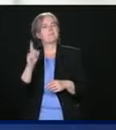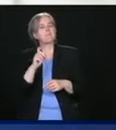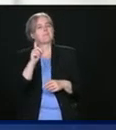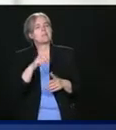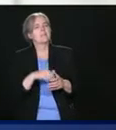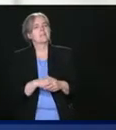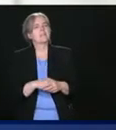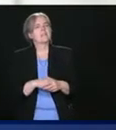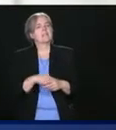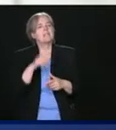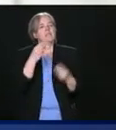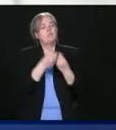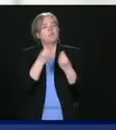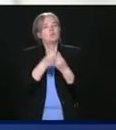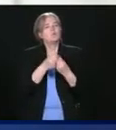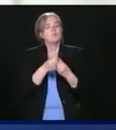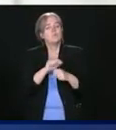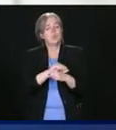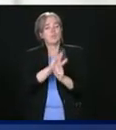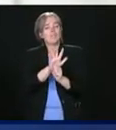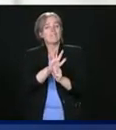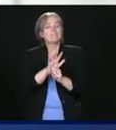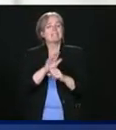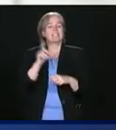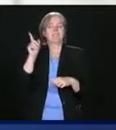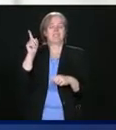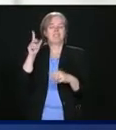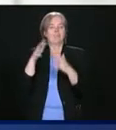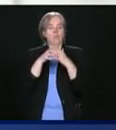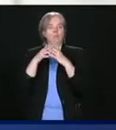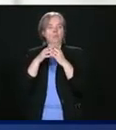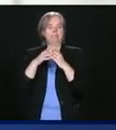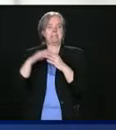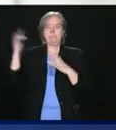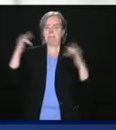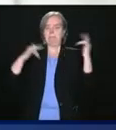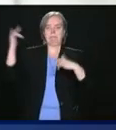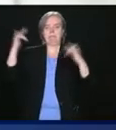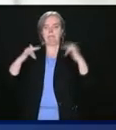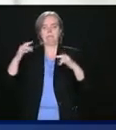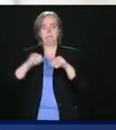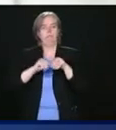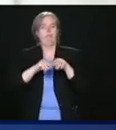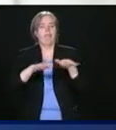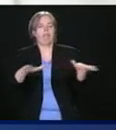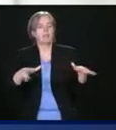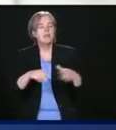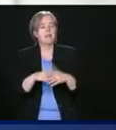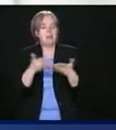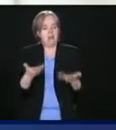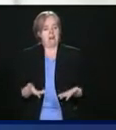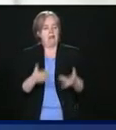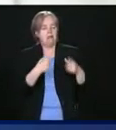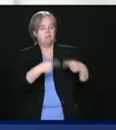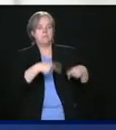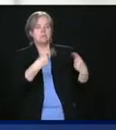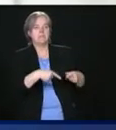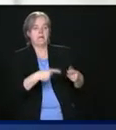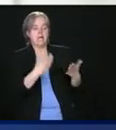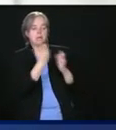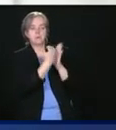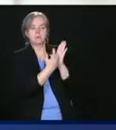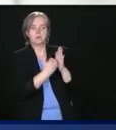Plusieurs cas dépistés au Canada sont des cas qui proviennent des États-Unis. Si les